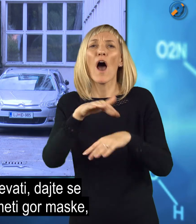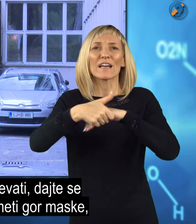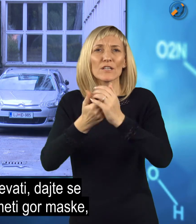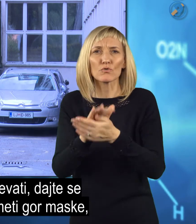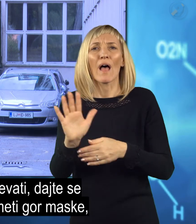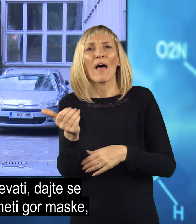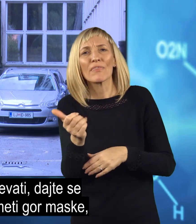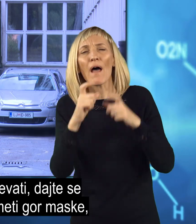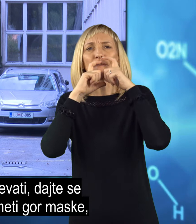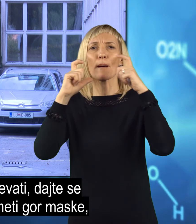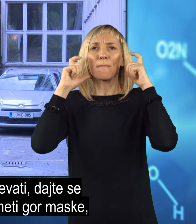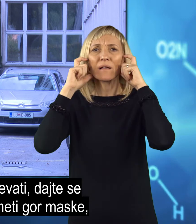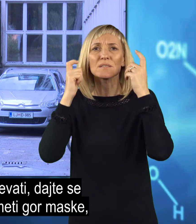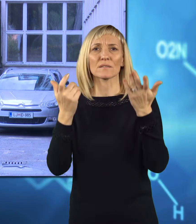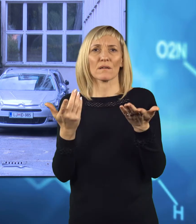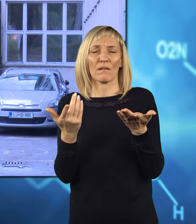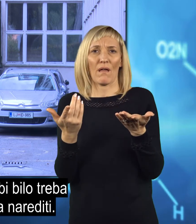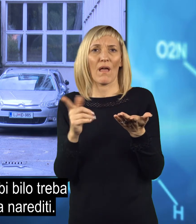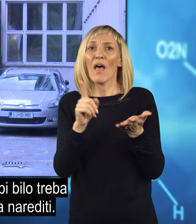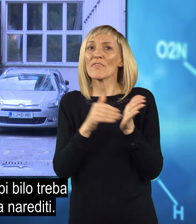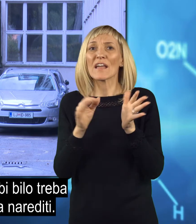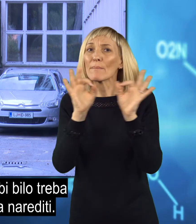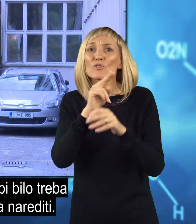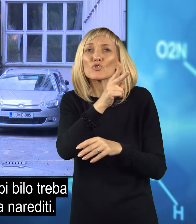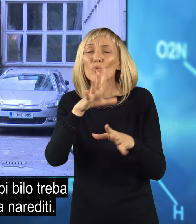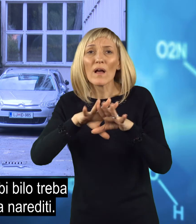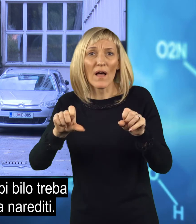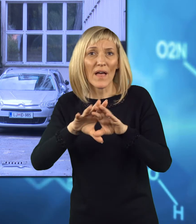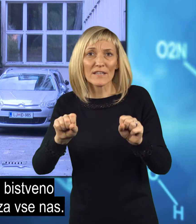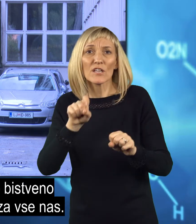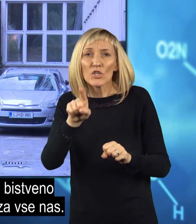razkuževati, dajte se izogibati, dajte imeti gor maske, dejansko